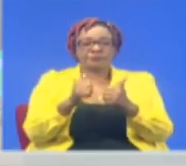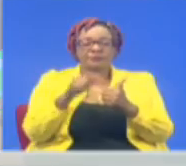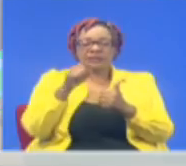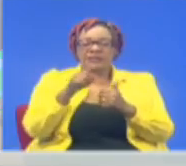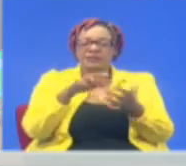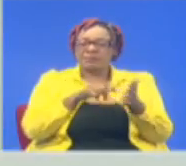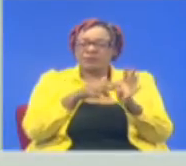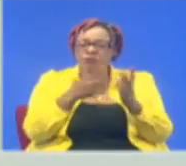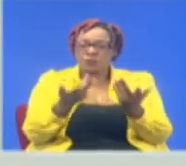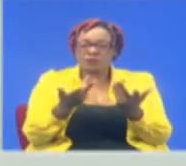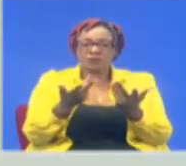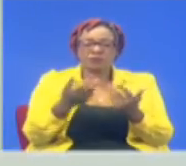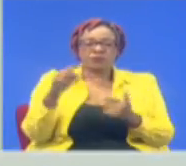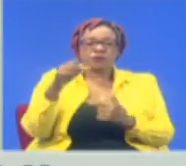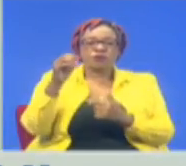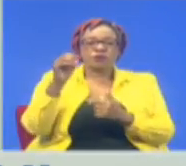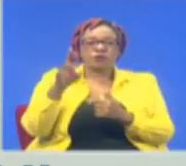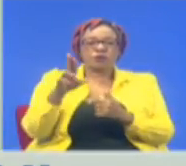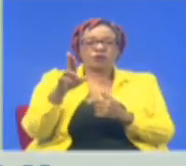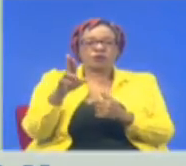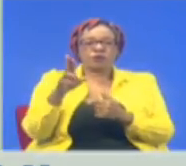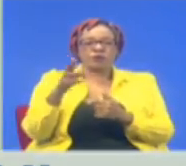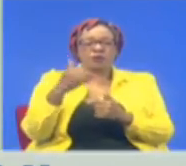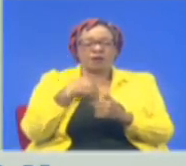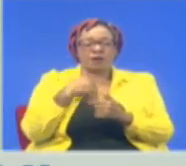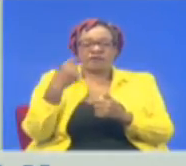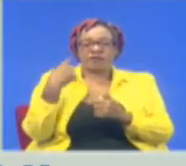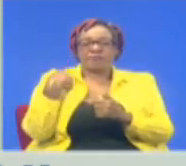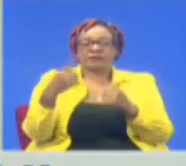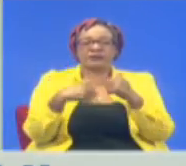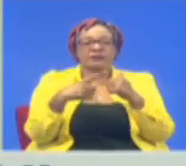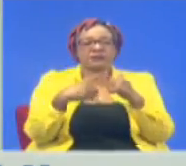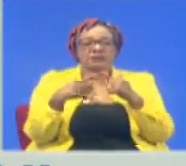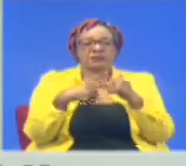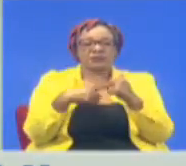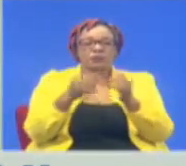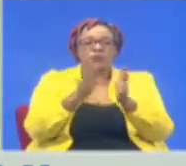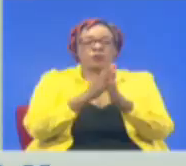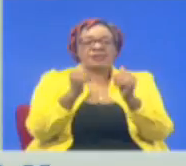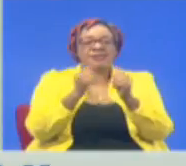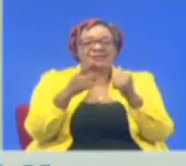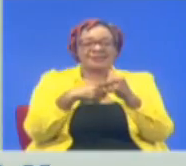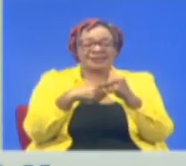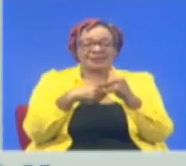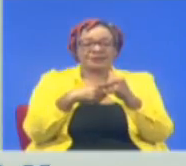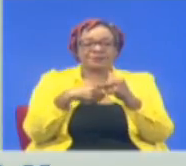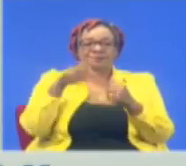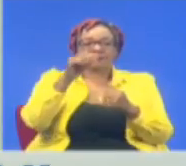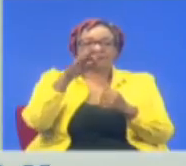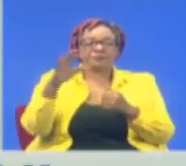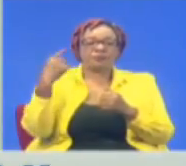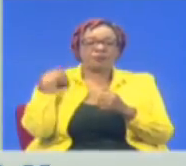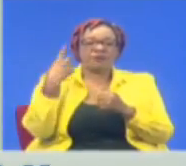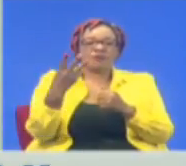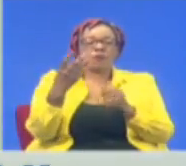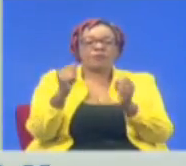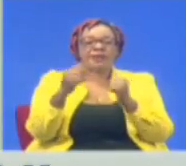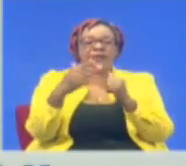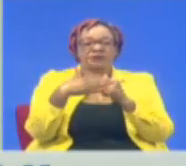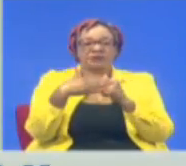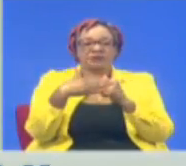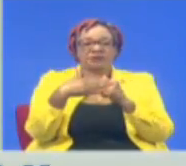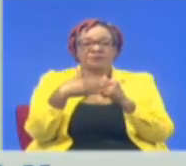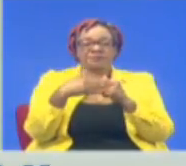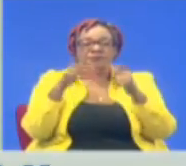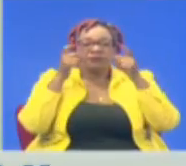mabingwa watetezi Kogalo wamesalia katika nafasi ya sita kwenye jedwali na alama 16, nayo Ingwe ni ya 4 na alama 19. Taska